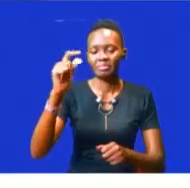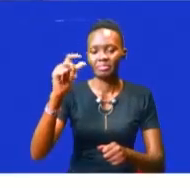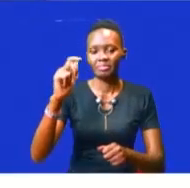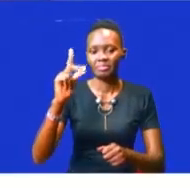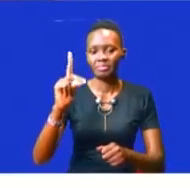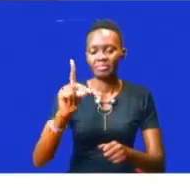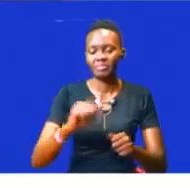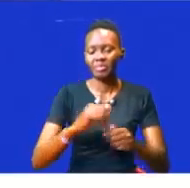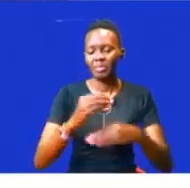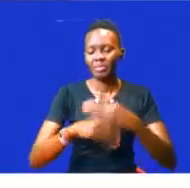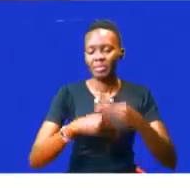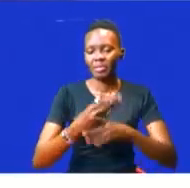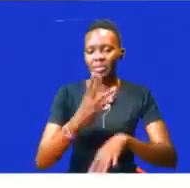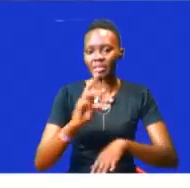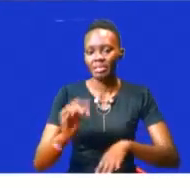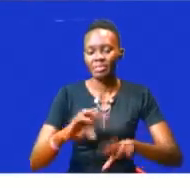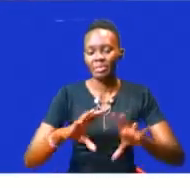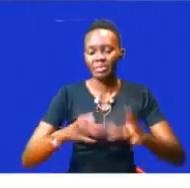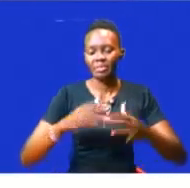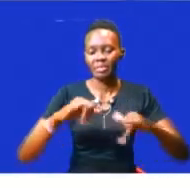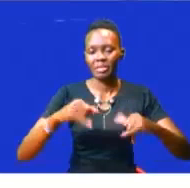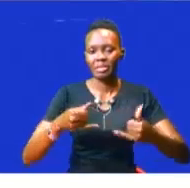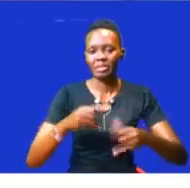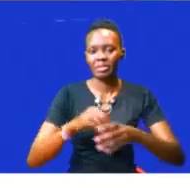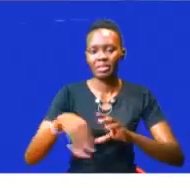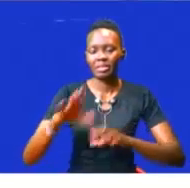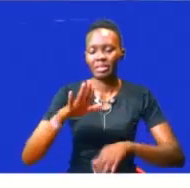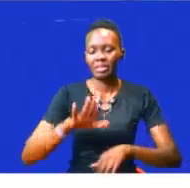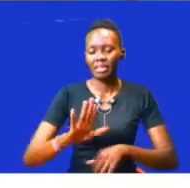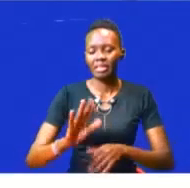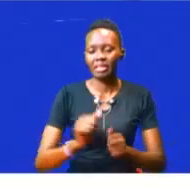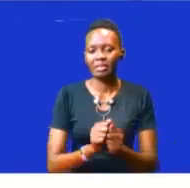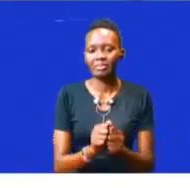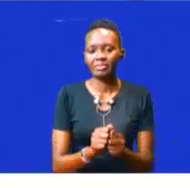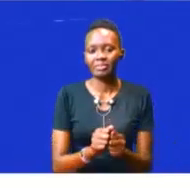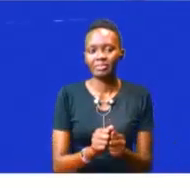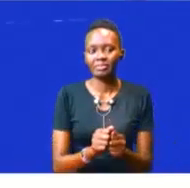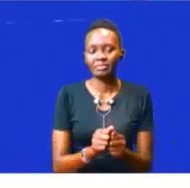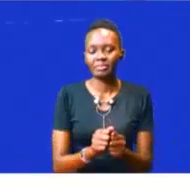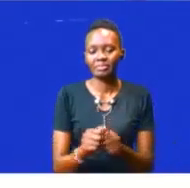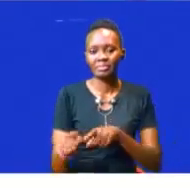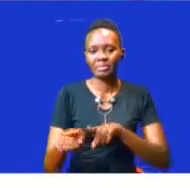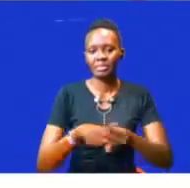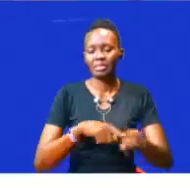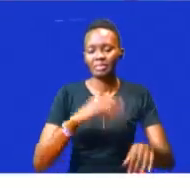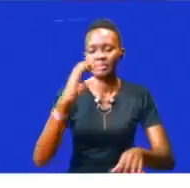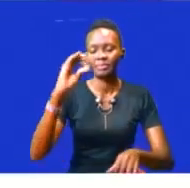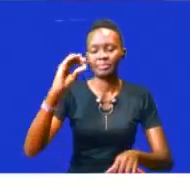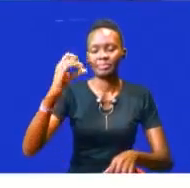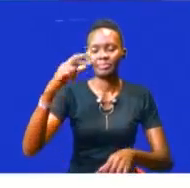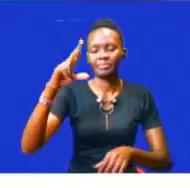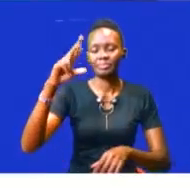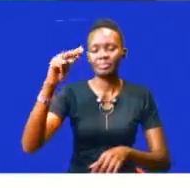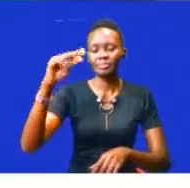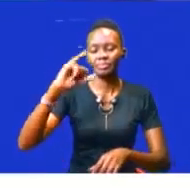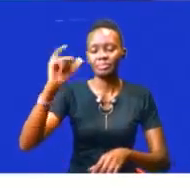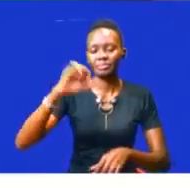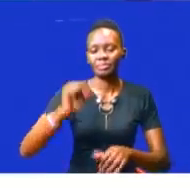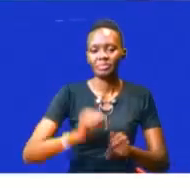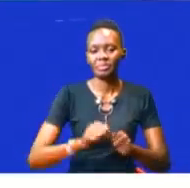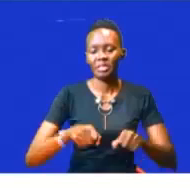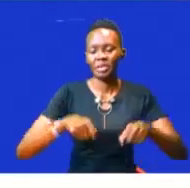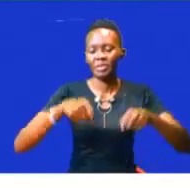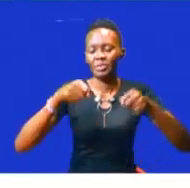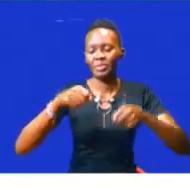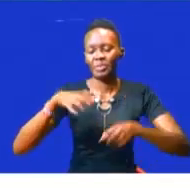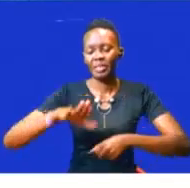boma gi e gwenge gweko ma kono. Mana ka kiponwa kod migosi Chris Watembo ma en apisa maduong' e kambi noero mar